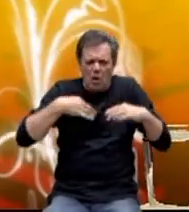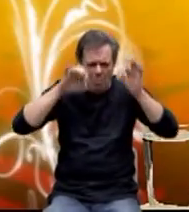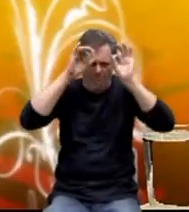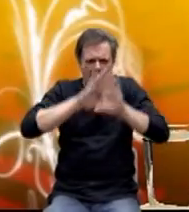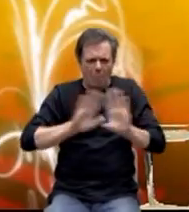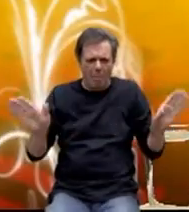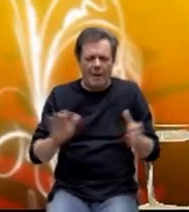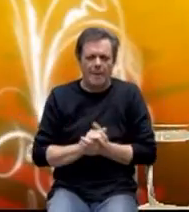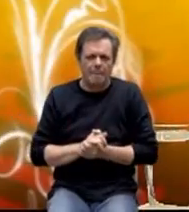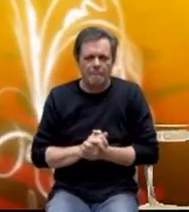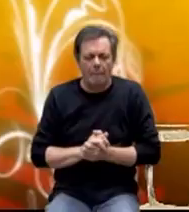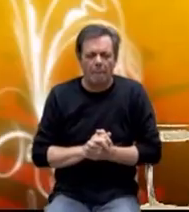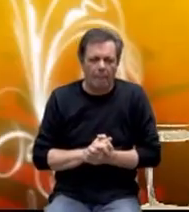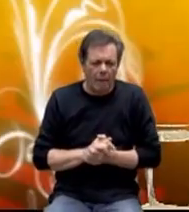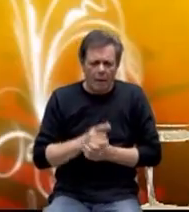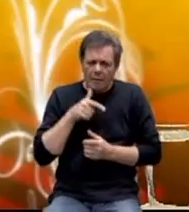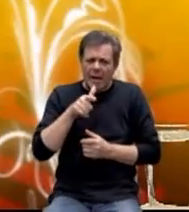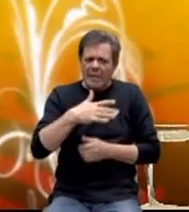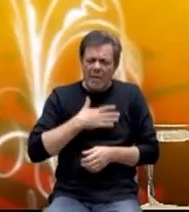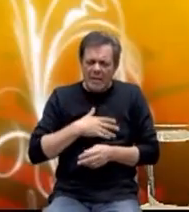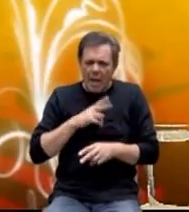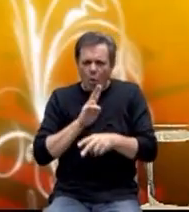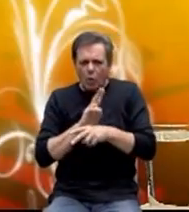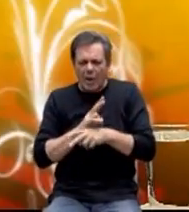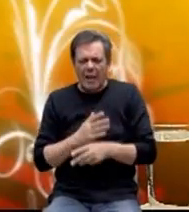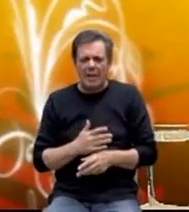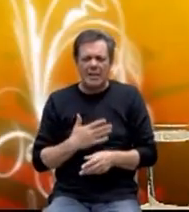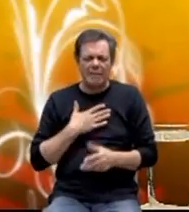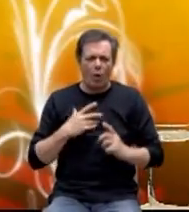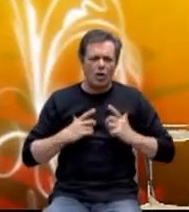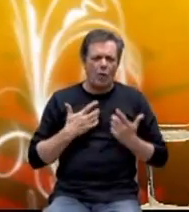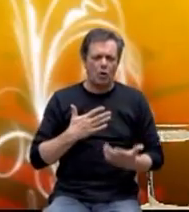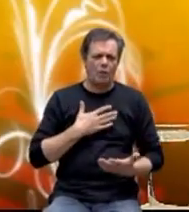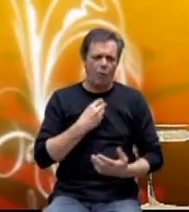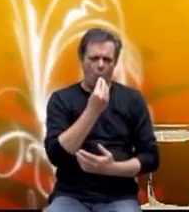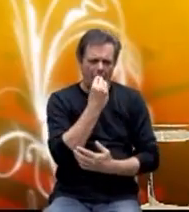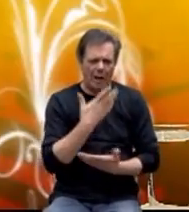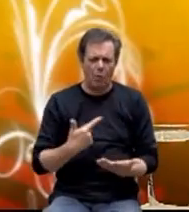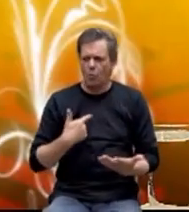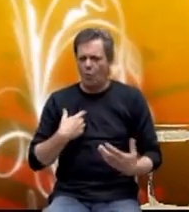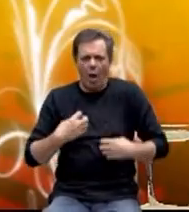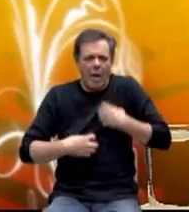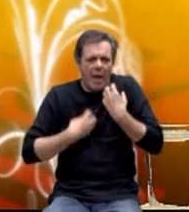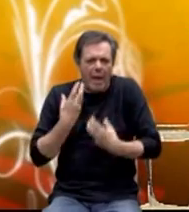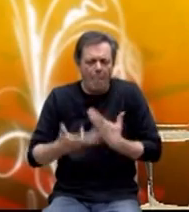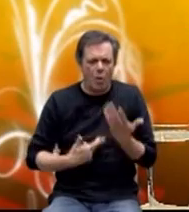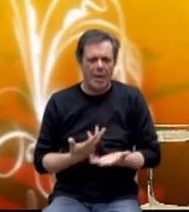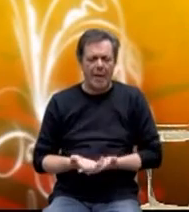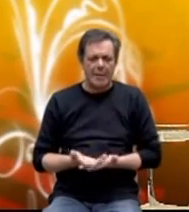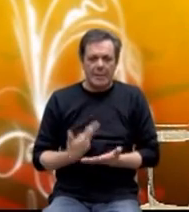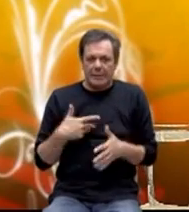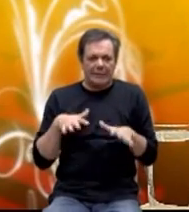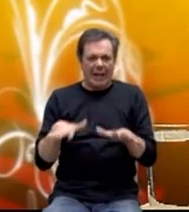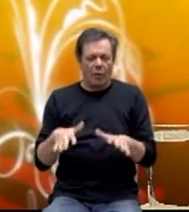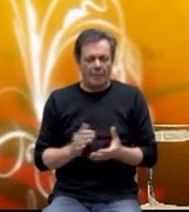poslije toga ipak htjeli malo kontrolirati više svoj život, svoju prehranu, svoje emocije, svoje te